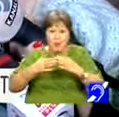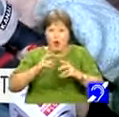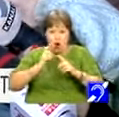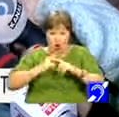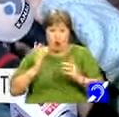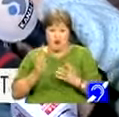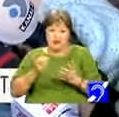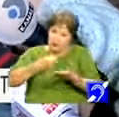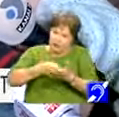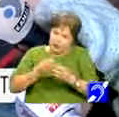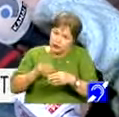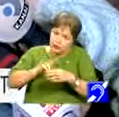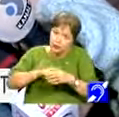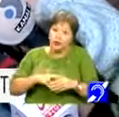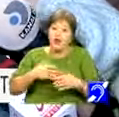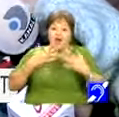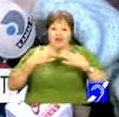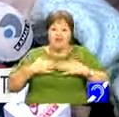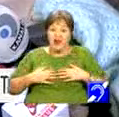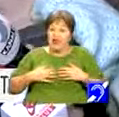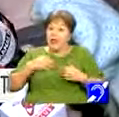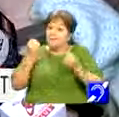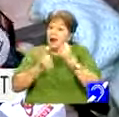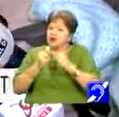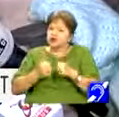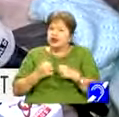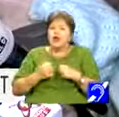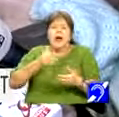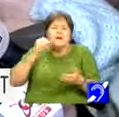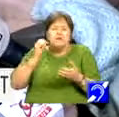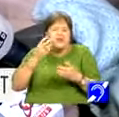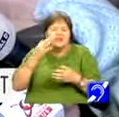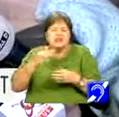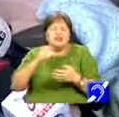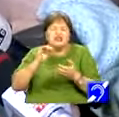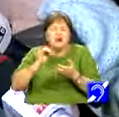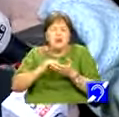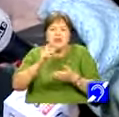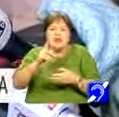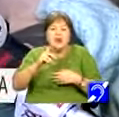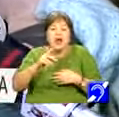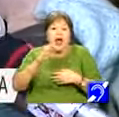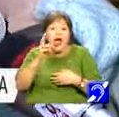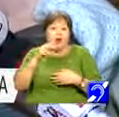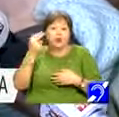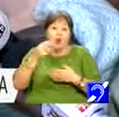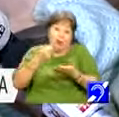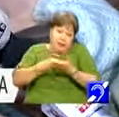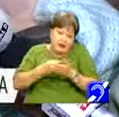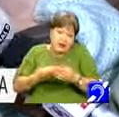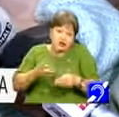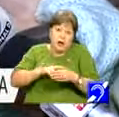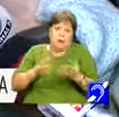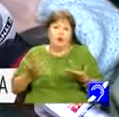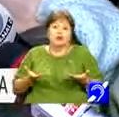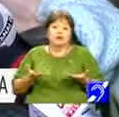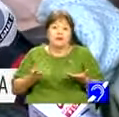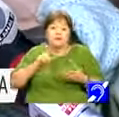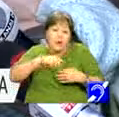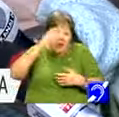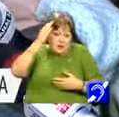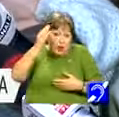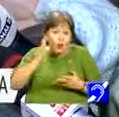vrei mașini de sute de mii de euro plătești în plus e o intensă și vreau să subliniez